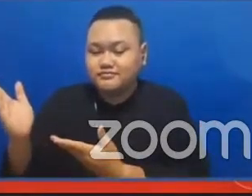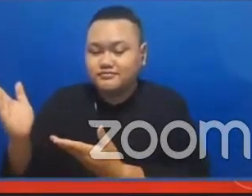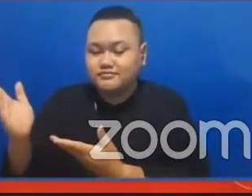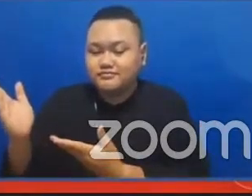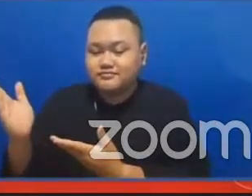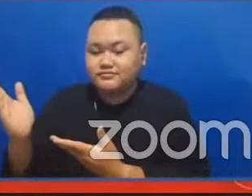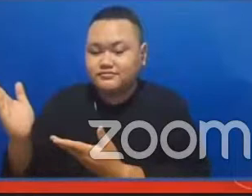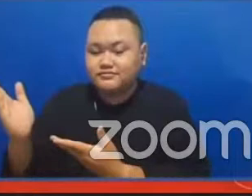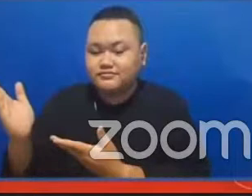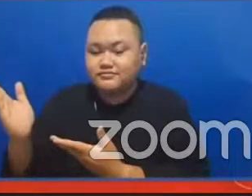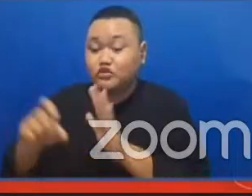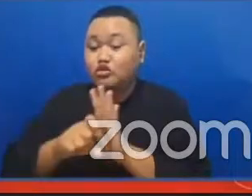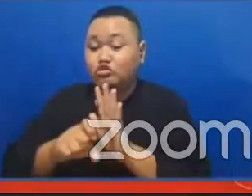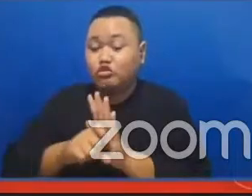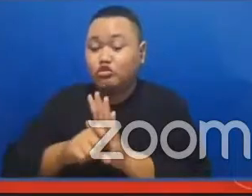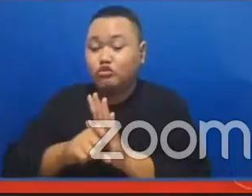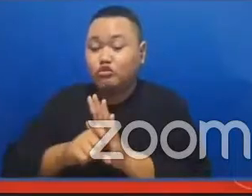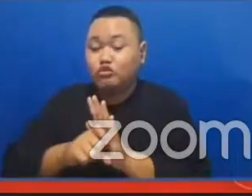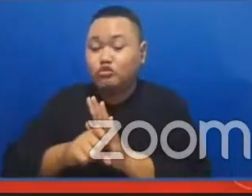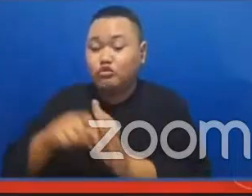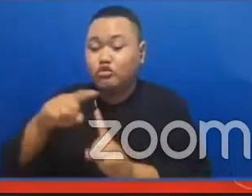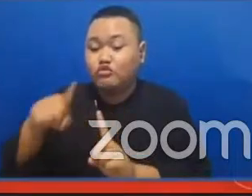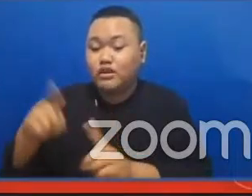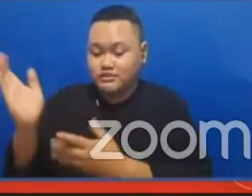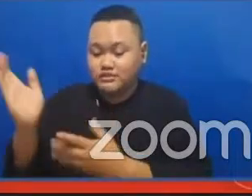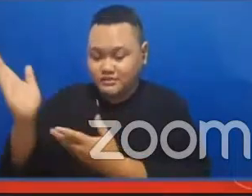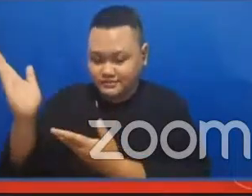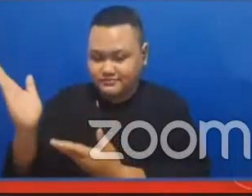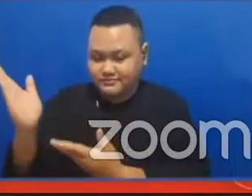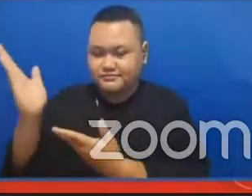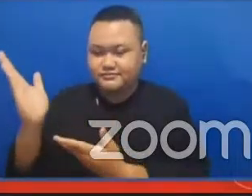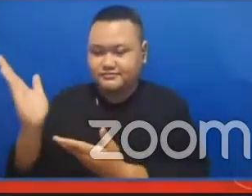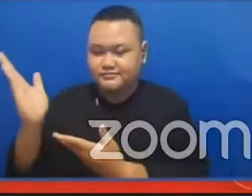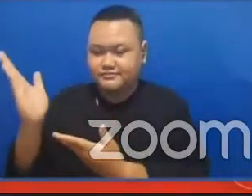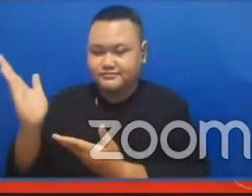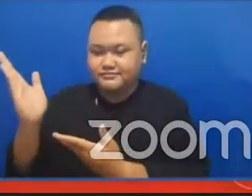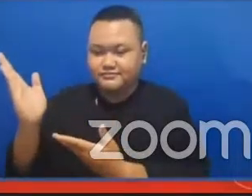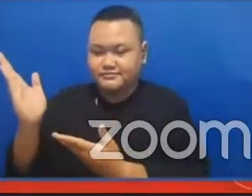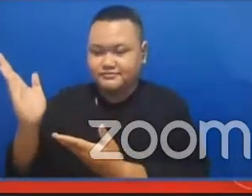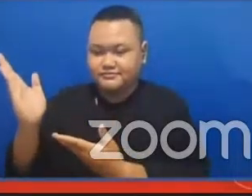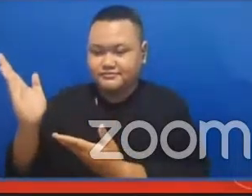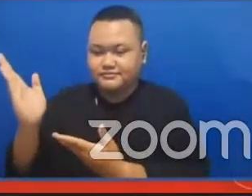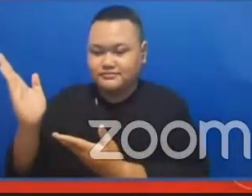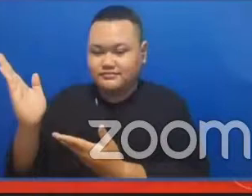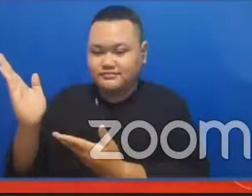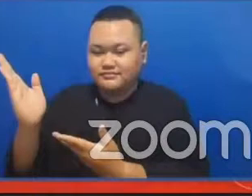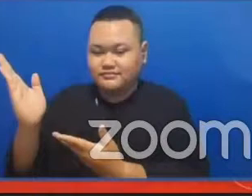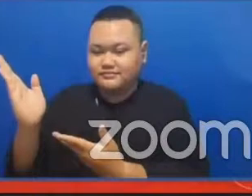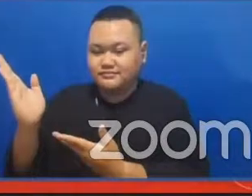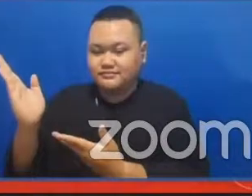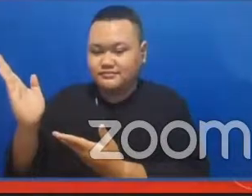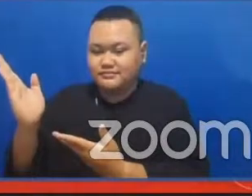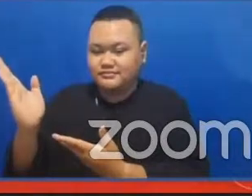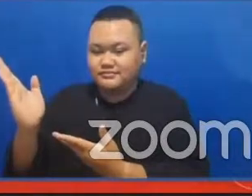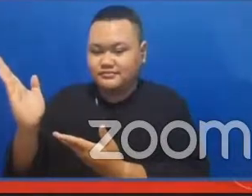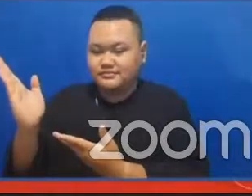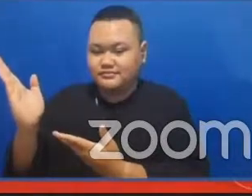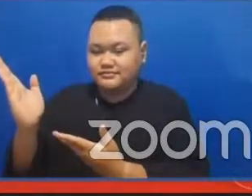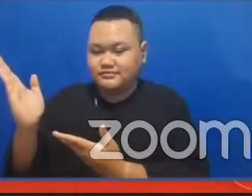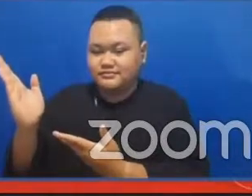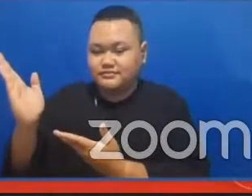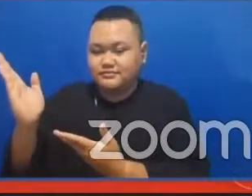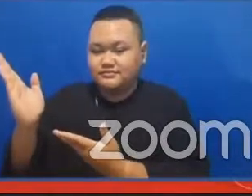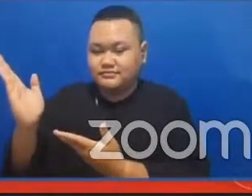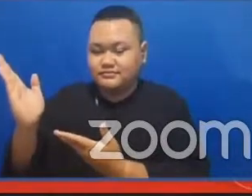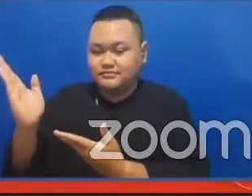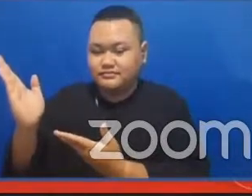menghasilkan nyala lampu redup? Nah, di sini nanti bisa menjawab. Ya, ini jawabannya ini adalah rumus kimianya sehingga ketika anak